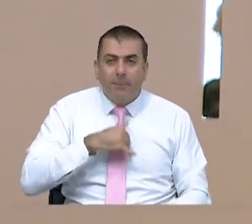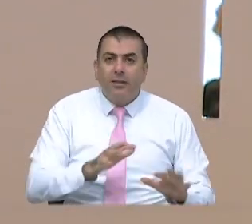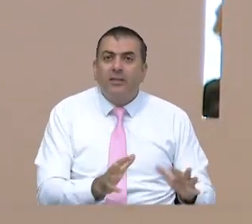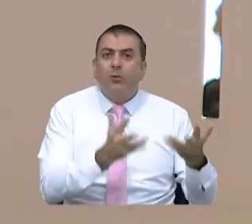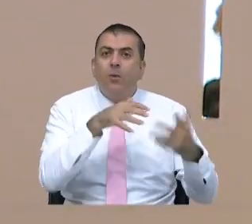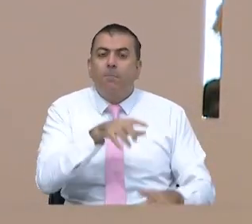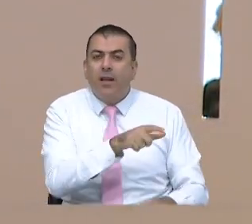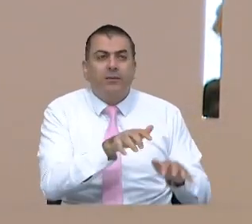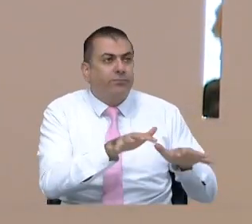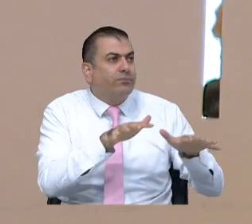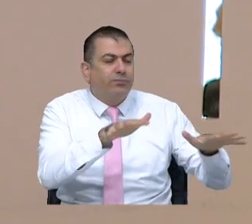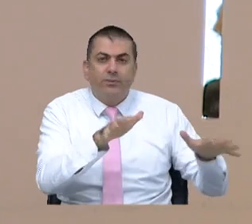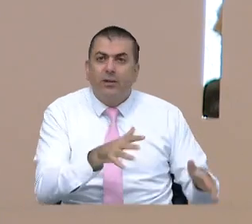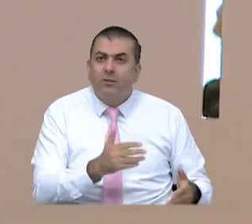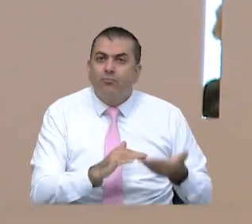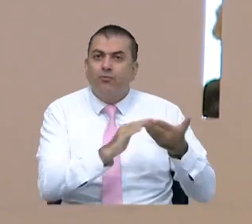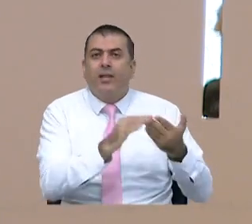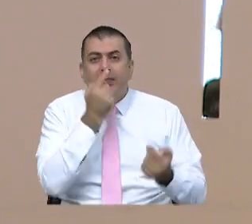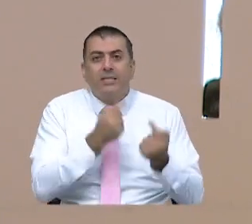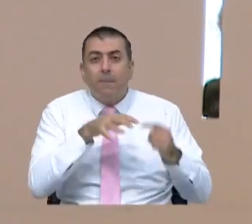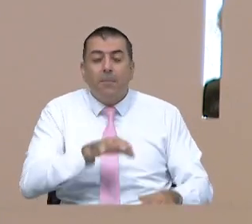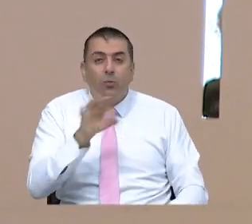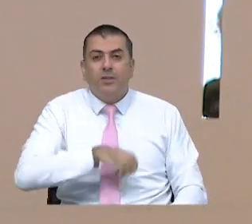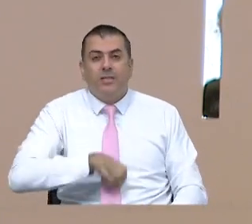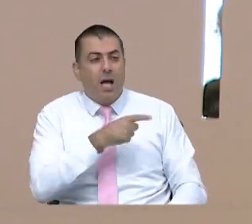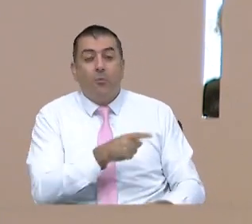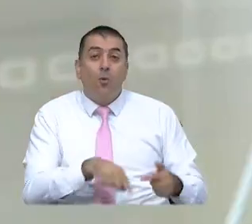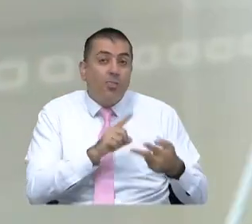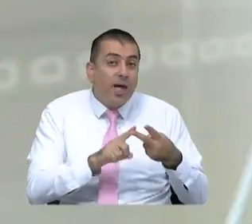على تقديم الخدمات اللازمه لخدمه المزارعين وخصوصا المربي المواشي